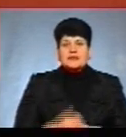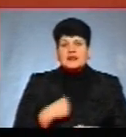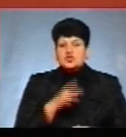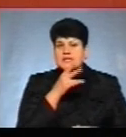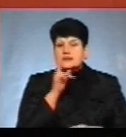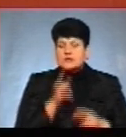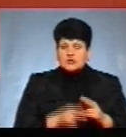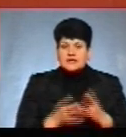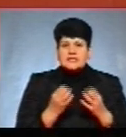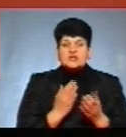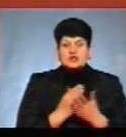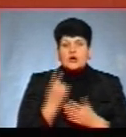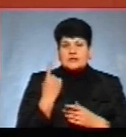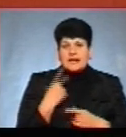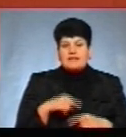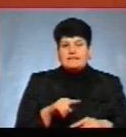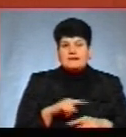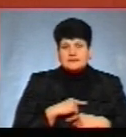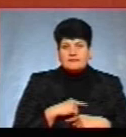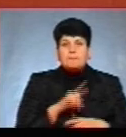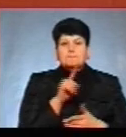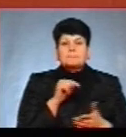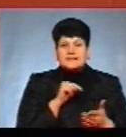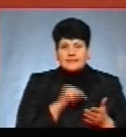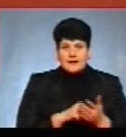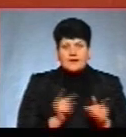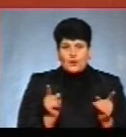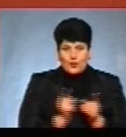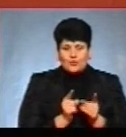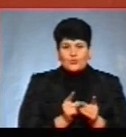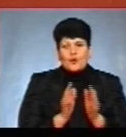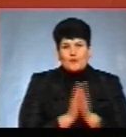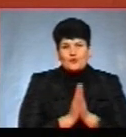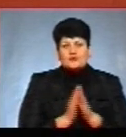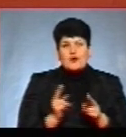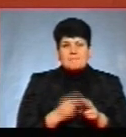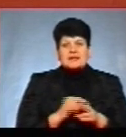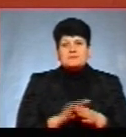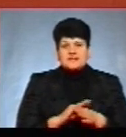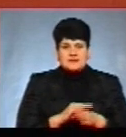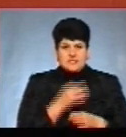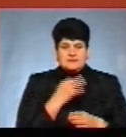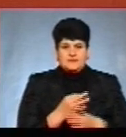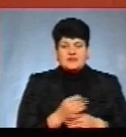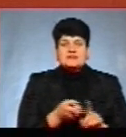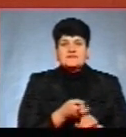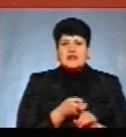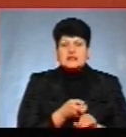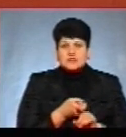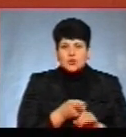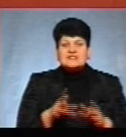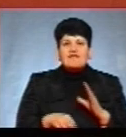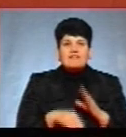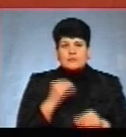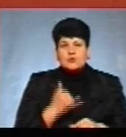розвитком. У нас ефірний час завершується. Є ще одне фінальне питання, коротке. І попрошу вас без прізвищ на нього відповісти. В